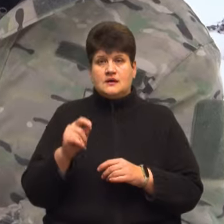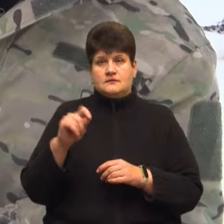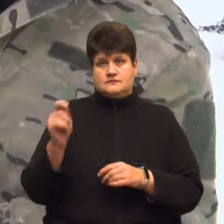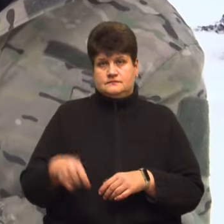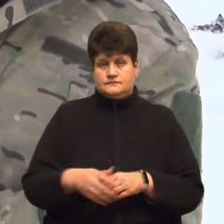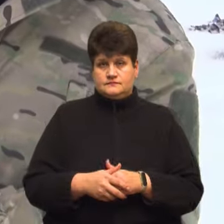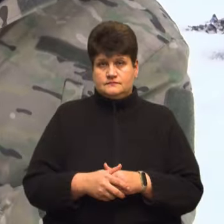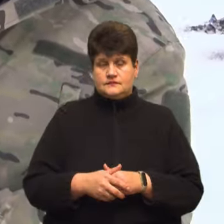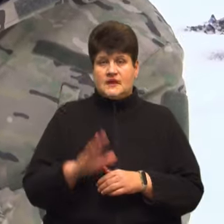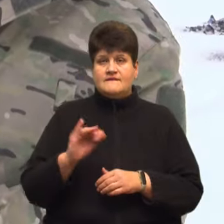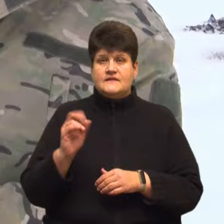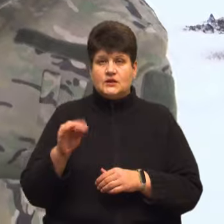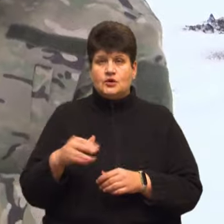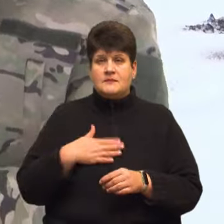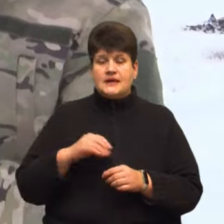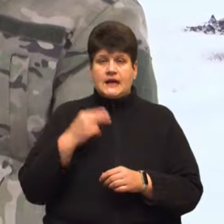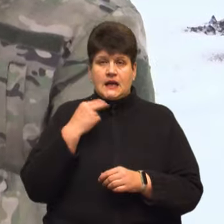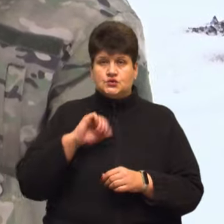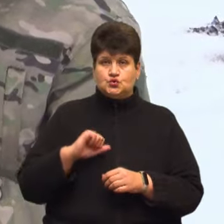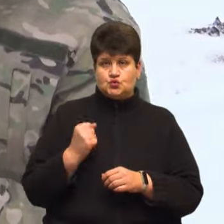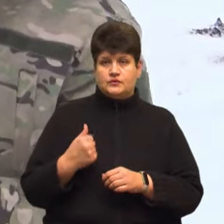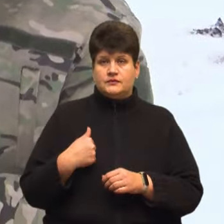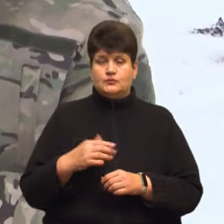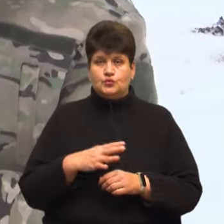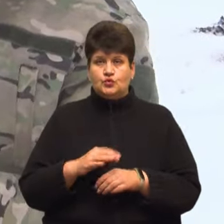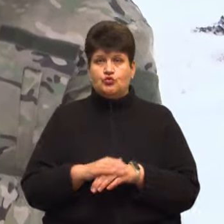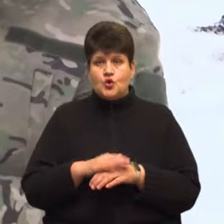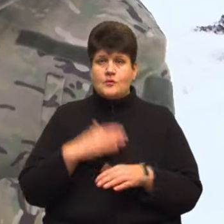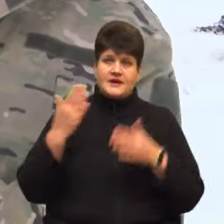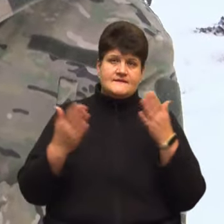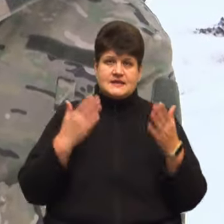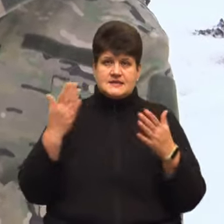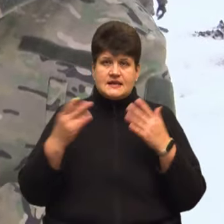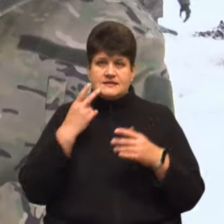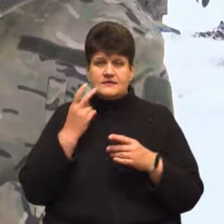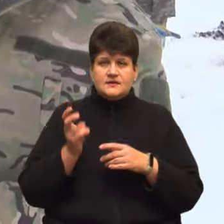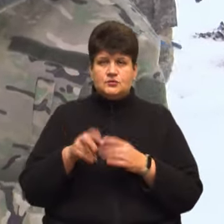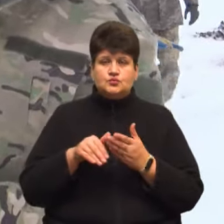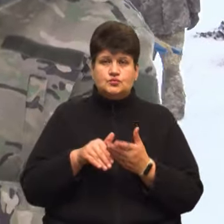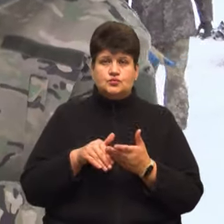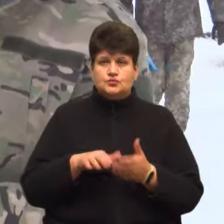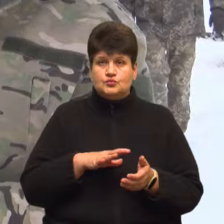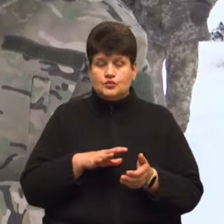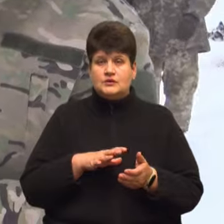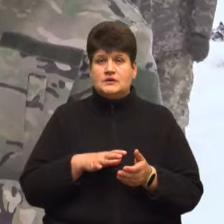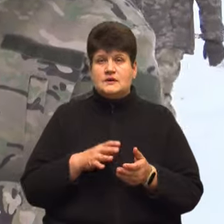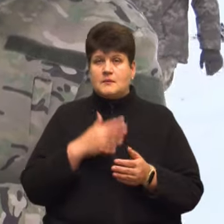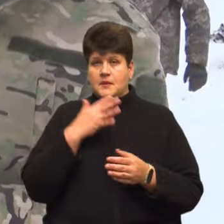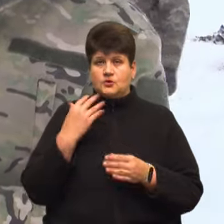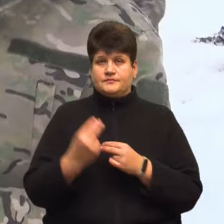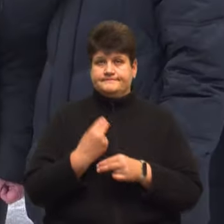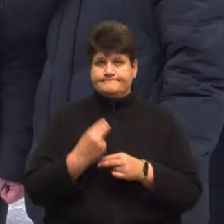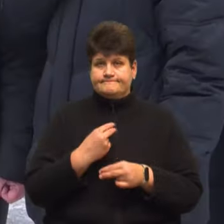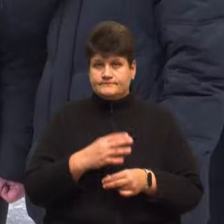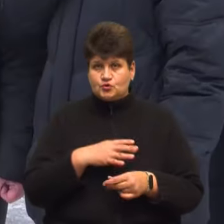Віктор то мій найкращий друг він був добрий веселий завжди приходив на допомогу багато чого мене навчив на цій